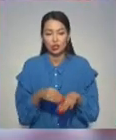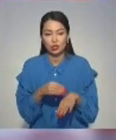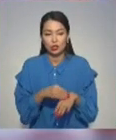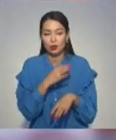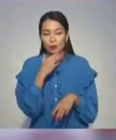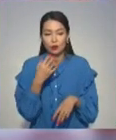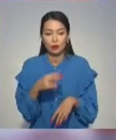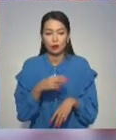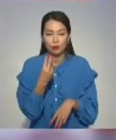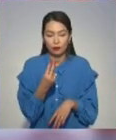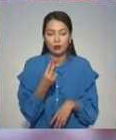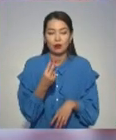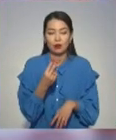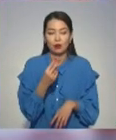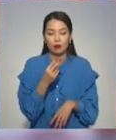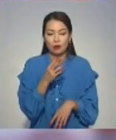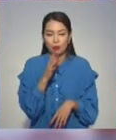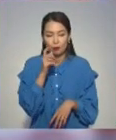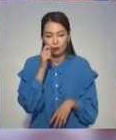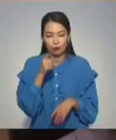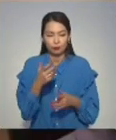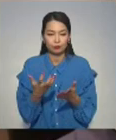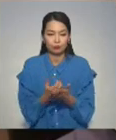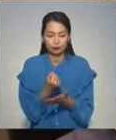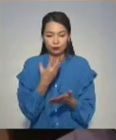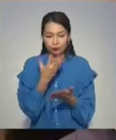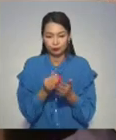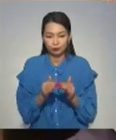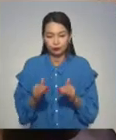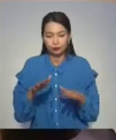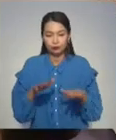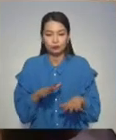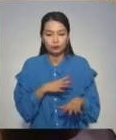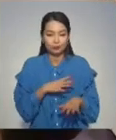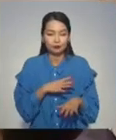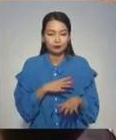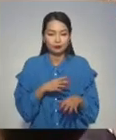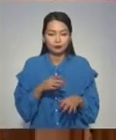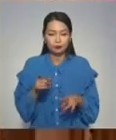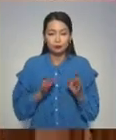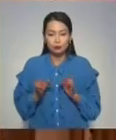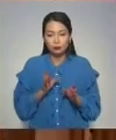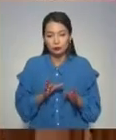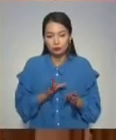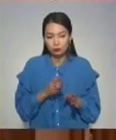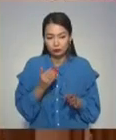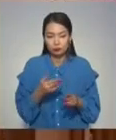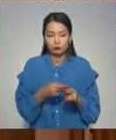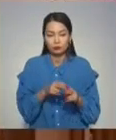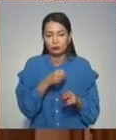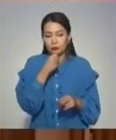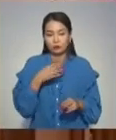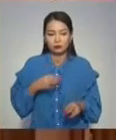и 22-летнего Пола нашли мертвыми на территории собачьего питомника, принадлежащего семье. У главы семейства и старшего сына